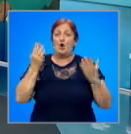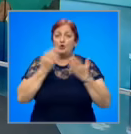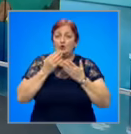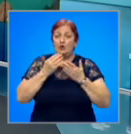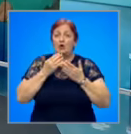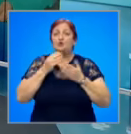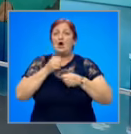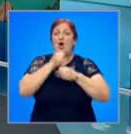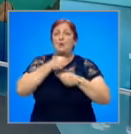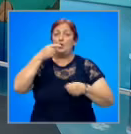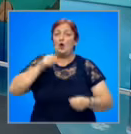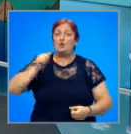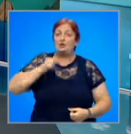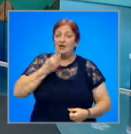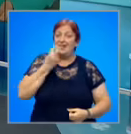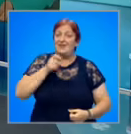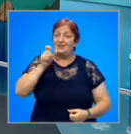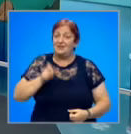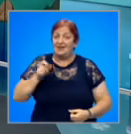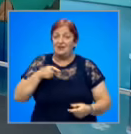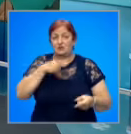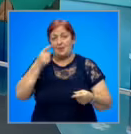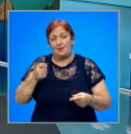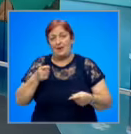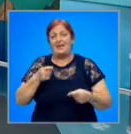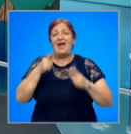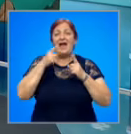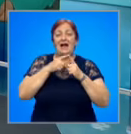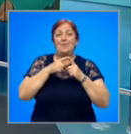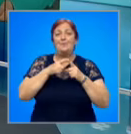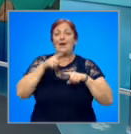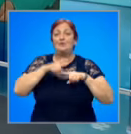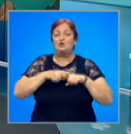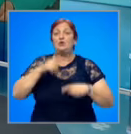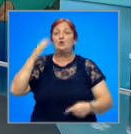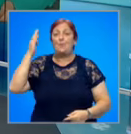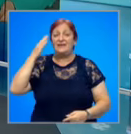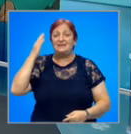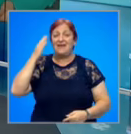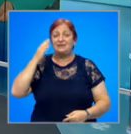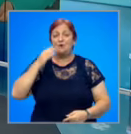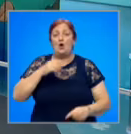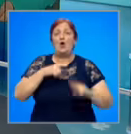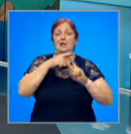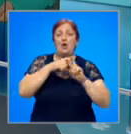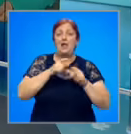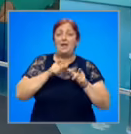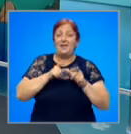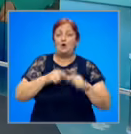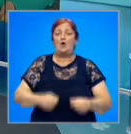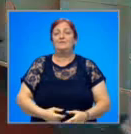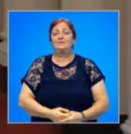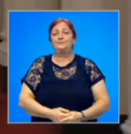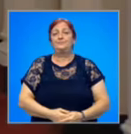че Бюрото за защита на свидетели ще премине към правосъдното министерство. Николай Минков.